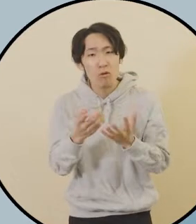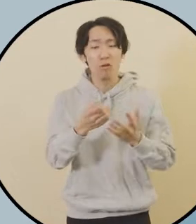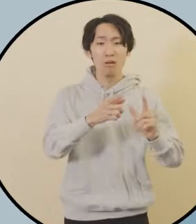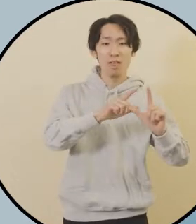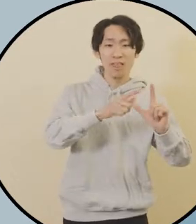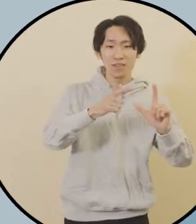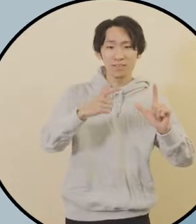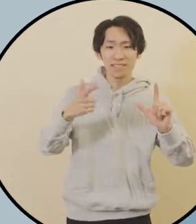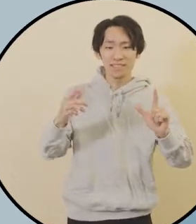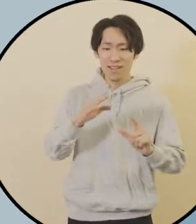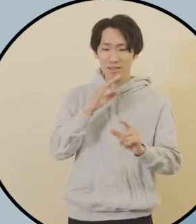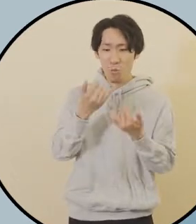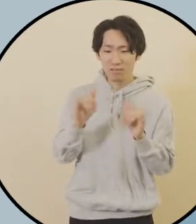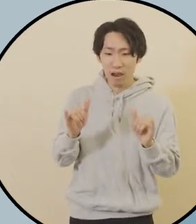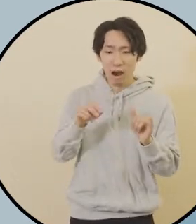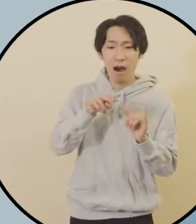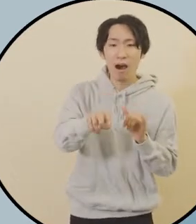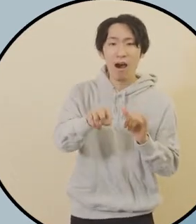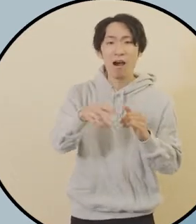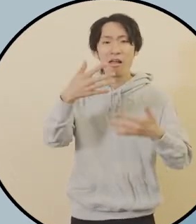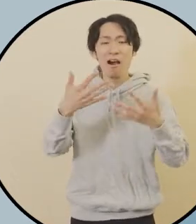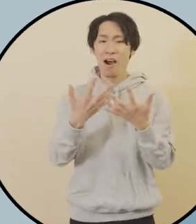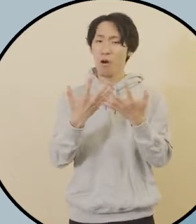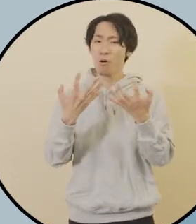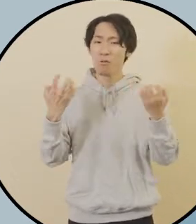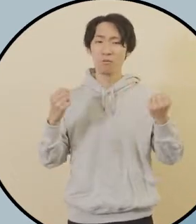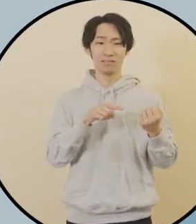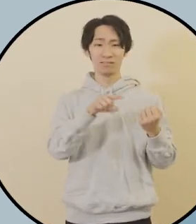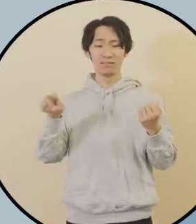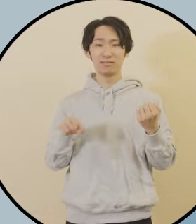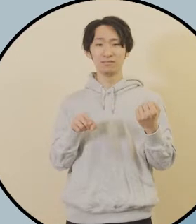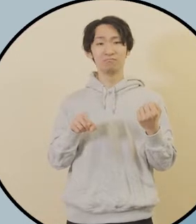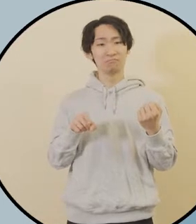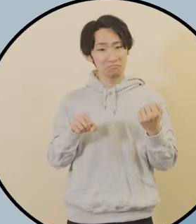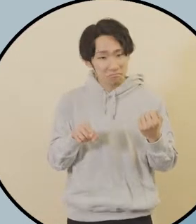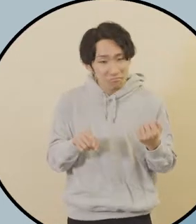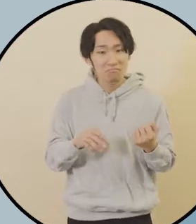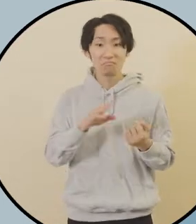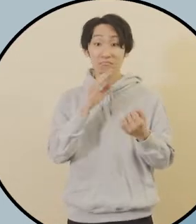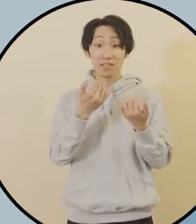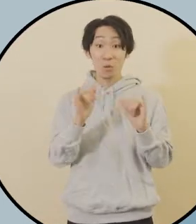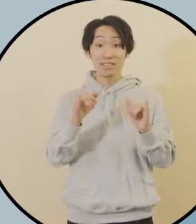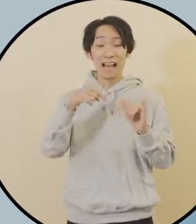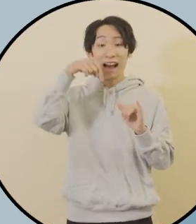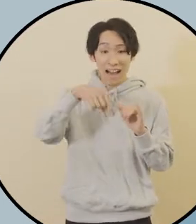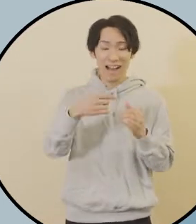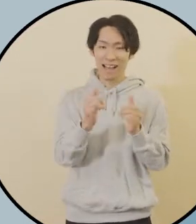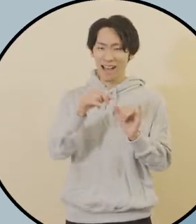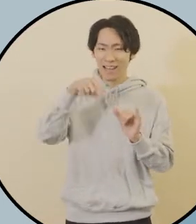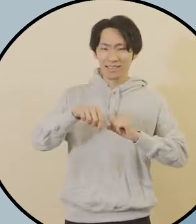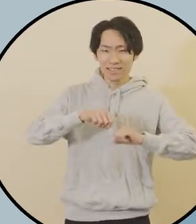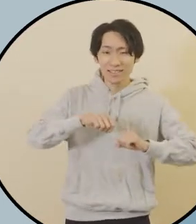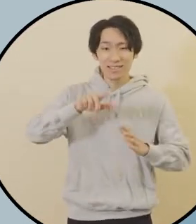多くがlgbtq 当事者の方の目線で描かれていて a マート自社の方がこの